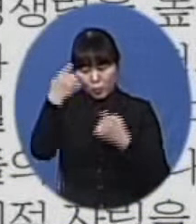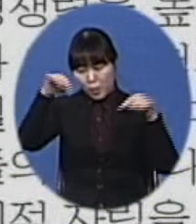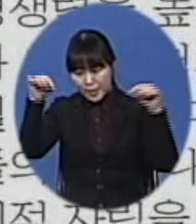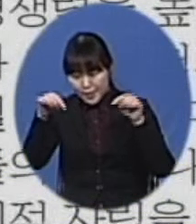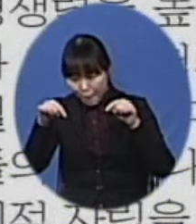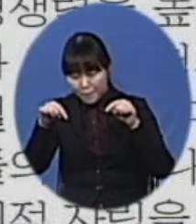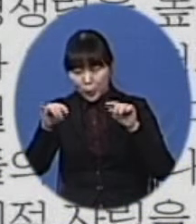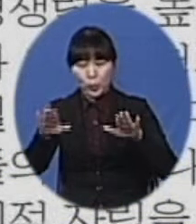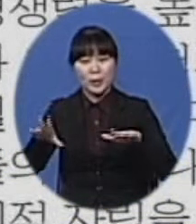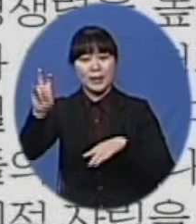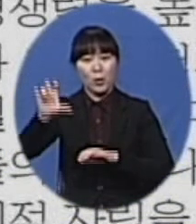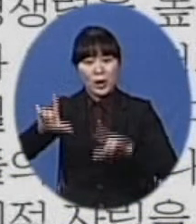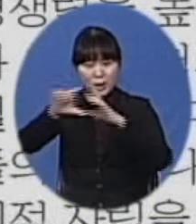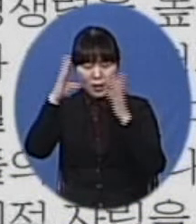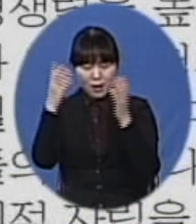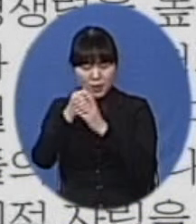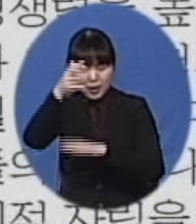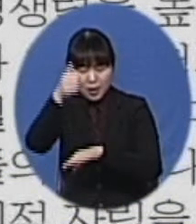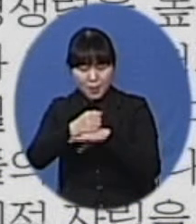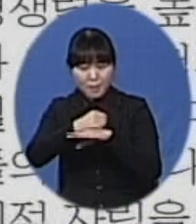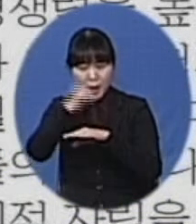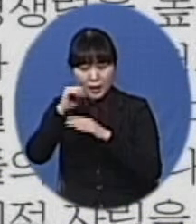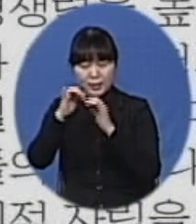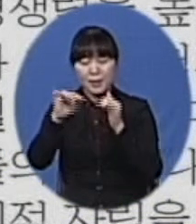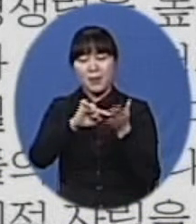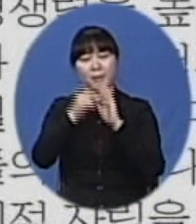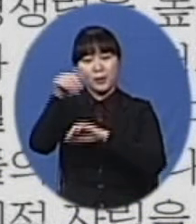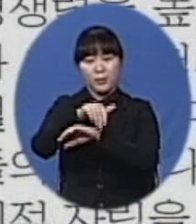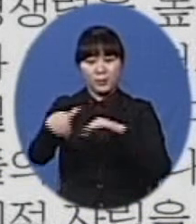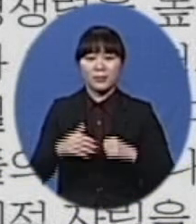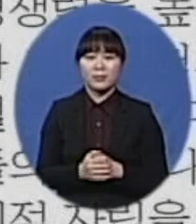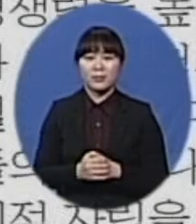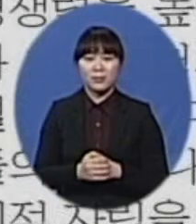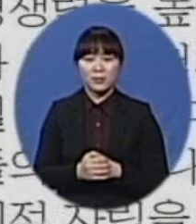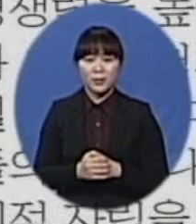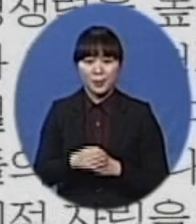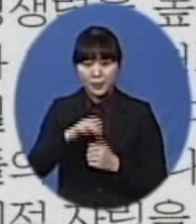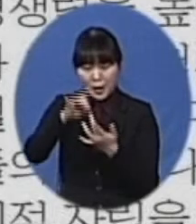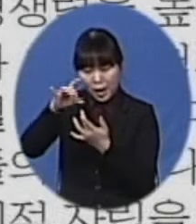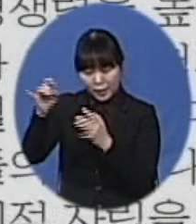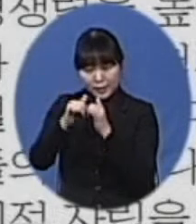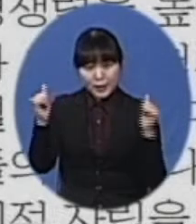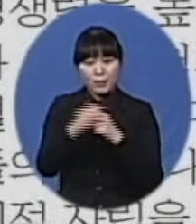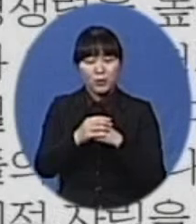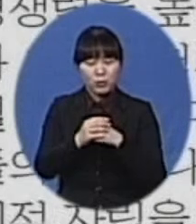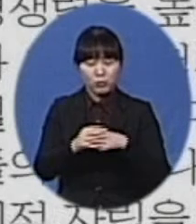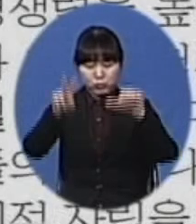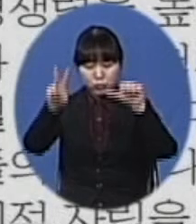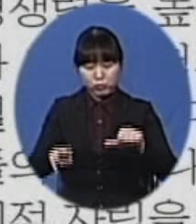심사를 거쳐 오는 25일에 최종 합격자를 발표할 예정입니다. 선발된 인턴은 주 5일